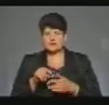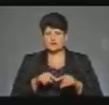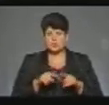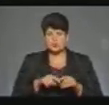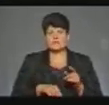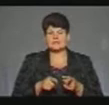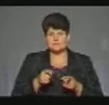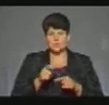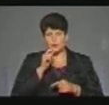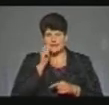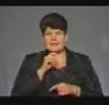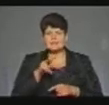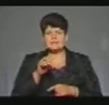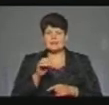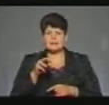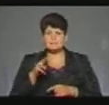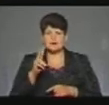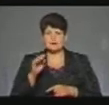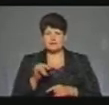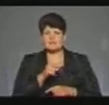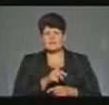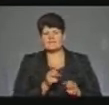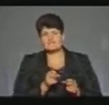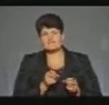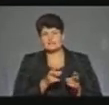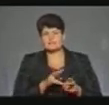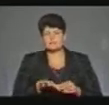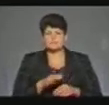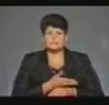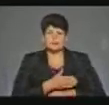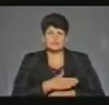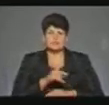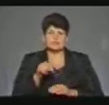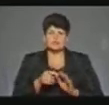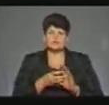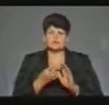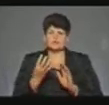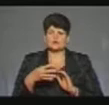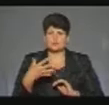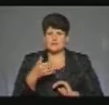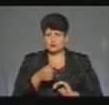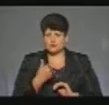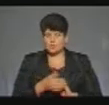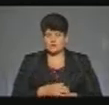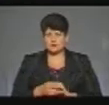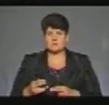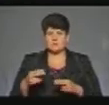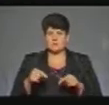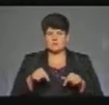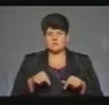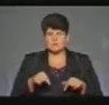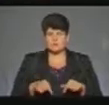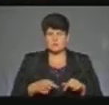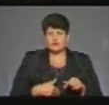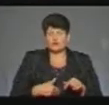етнічних українців-лемків, яких виселили з території Польщі у 1945 році. Бо приїхали ми сюди голодовий